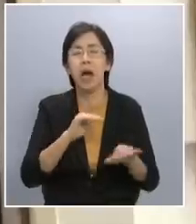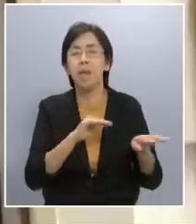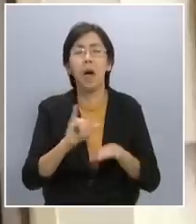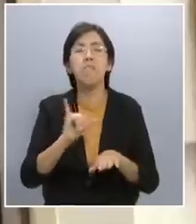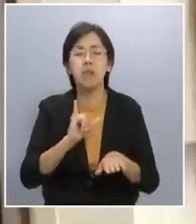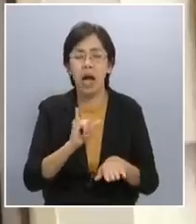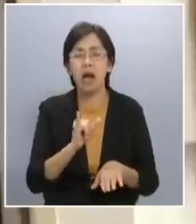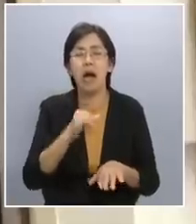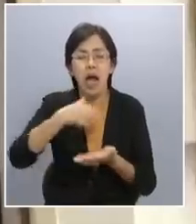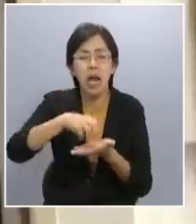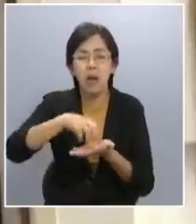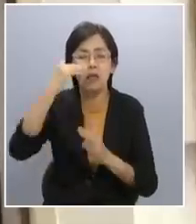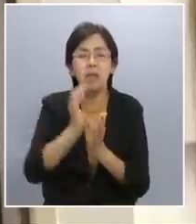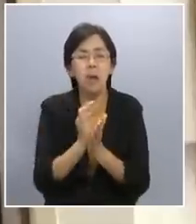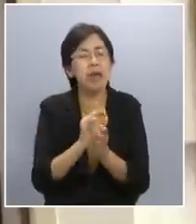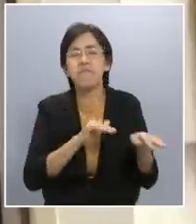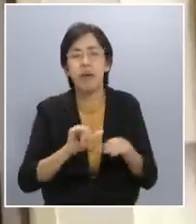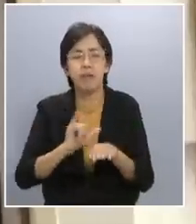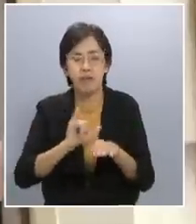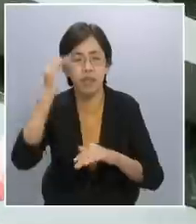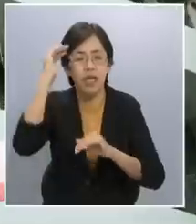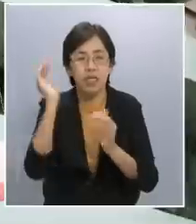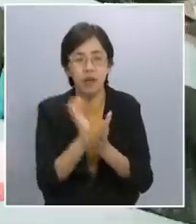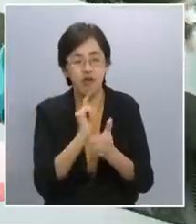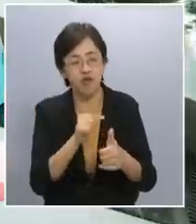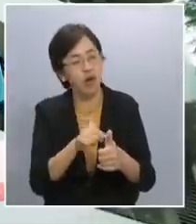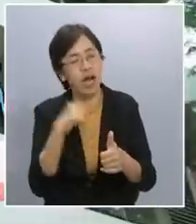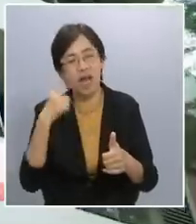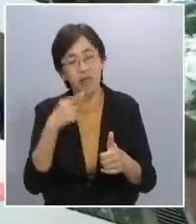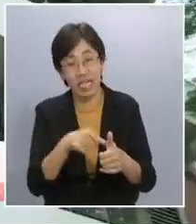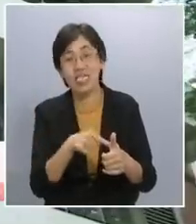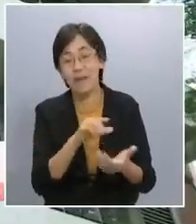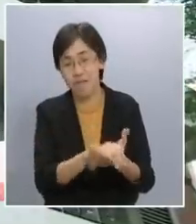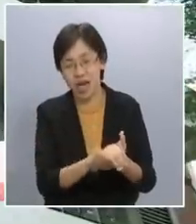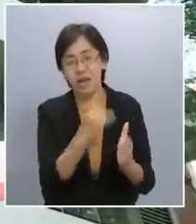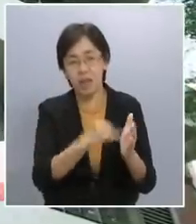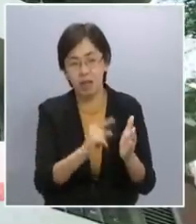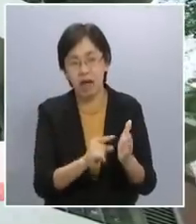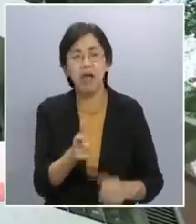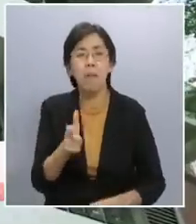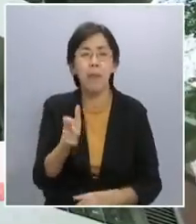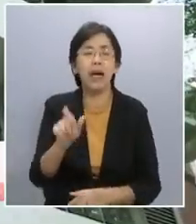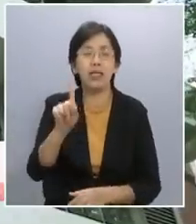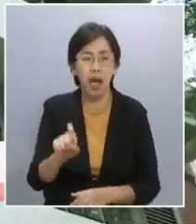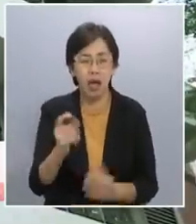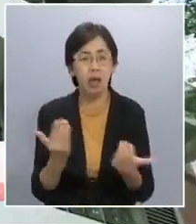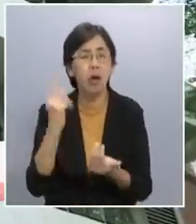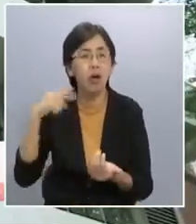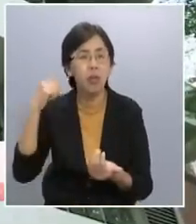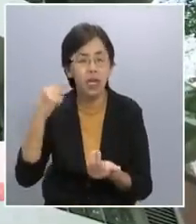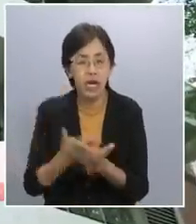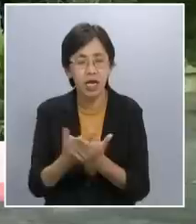ะให้การกับตำรวจนะครับเบื้องต้นตำรวจนี่ก็แจ้งข้อหาฆ่าผู้อื่นโดยเจตนาจากนั้นครับลูกสาวเนี่ยนำเงินส